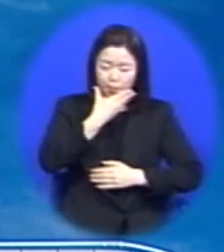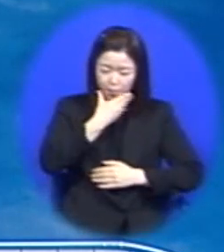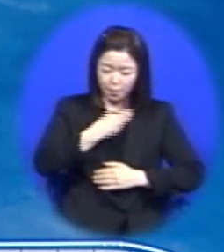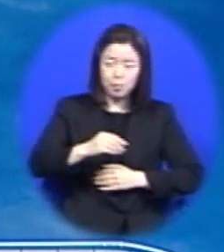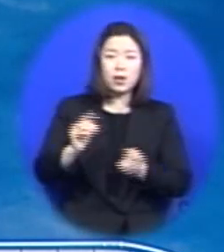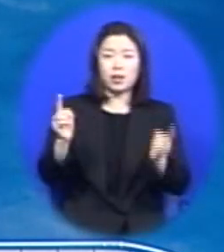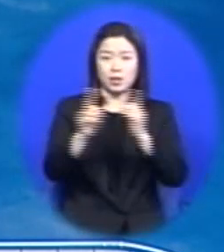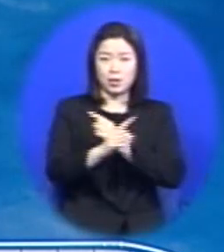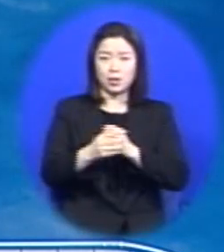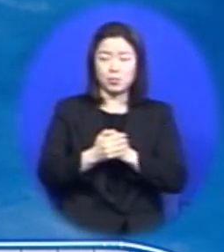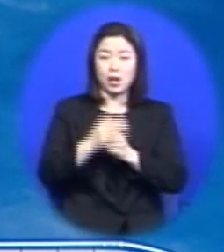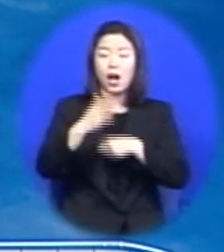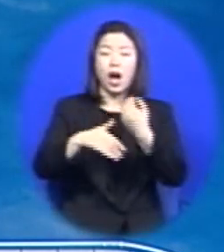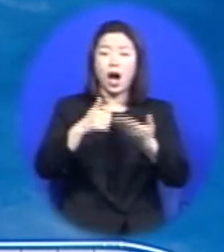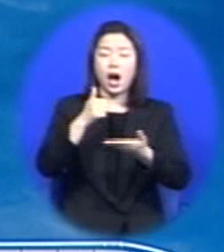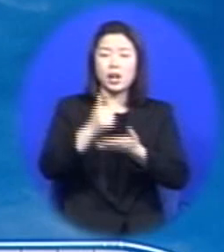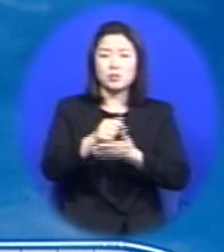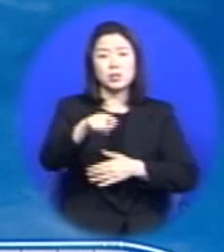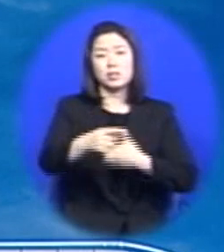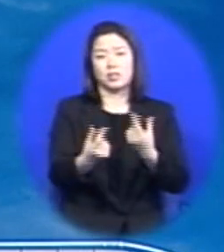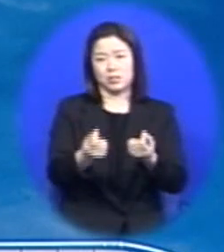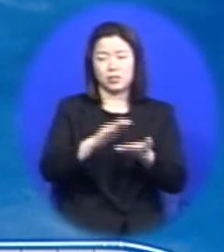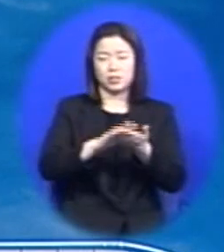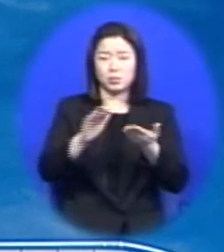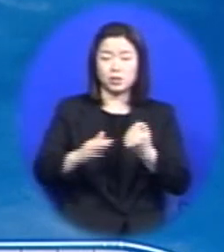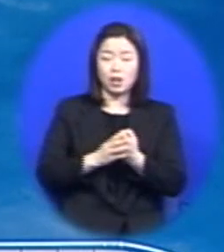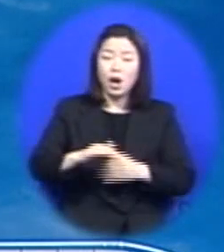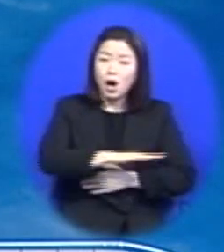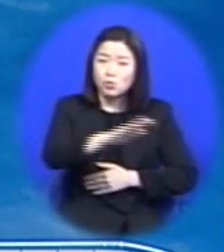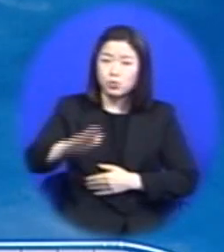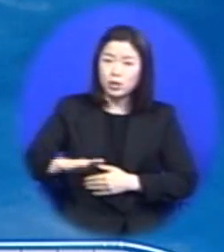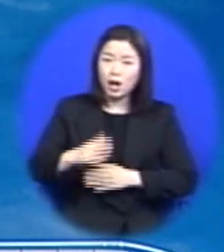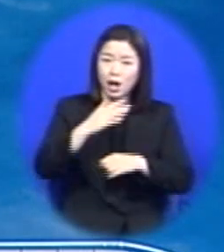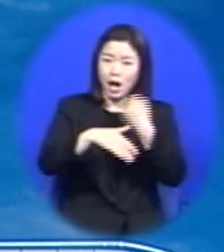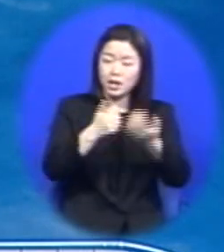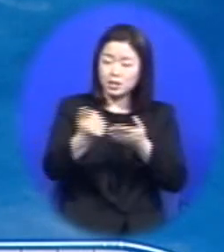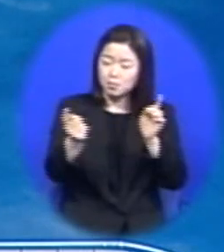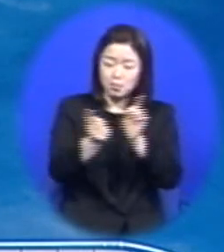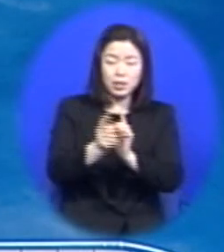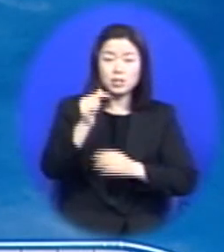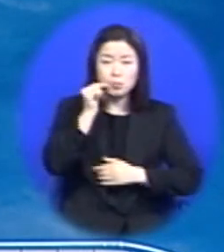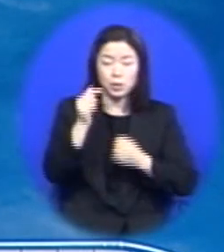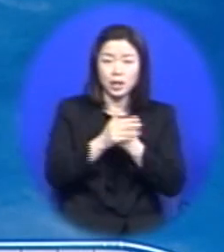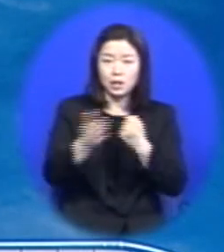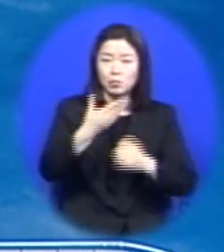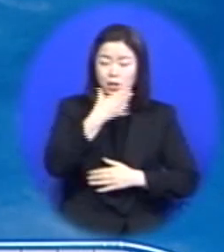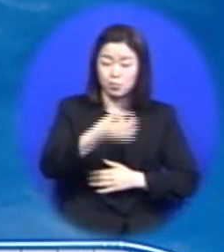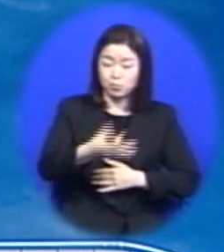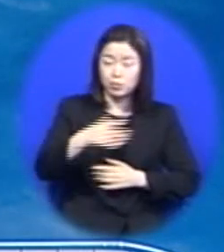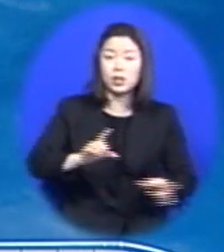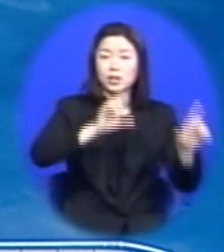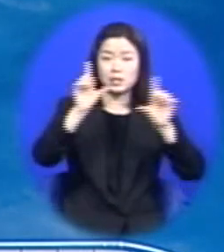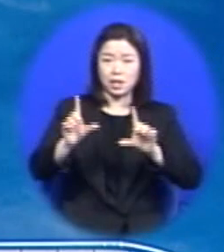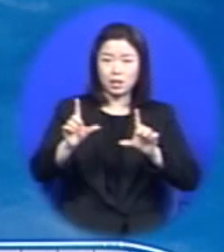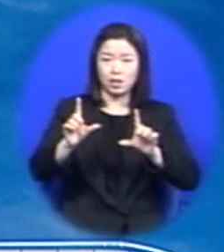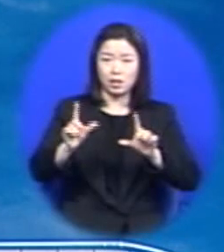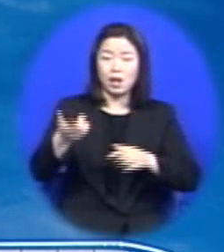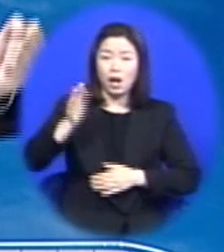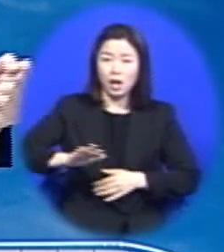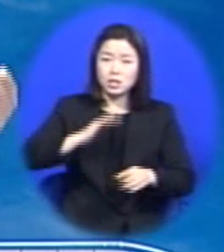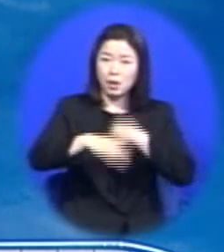그런 하나님이십니다. 우리가 하나님을 만나지 못해서 불행하게 사는 거지 하나님을 만나면 갑자기